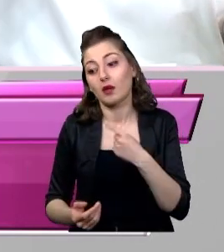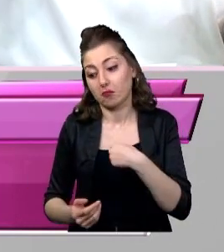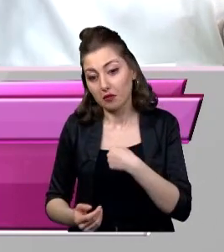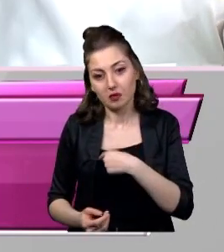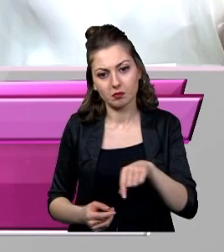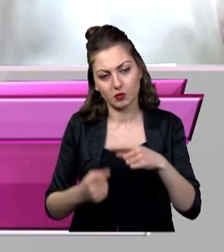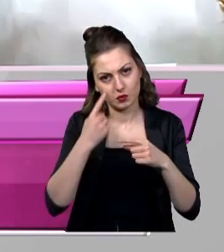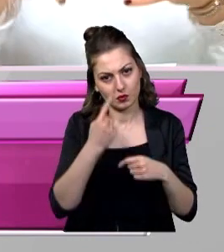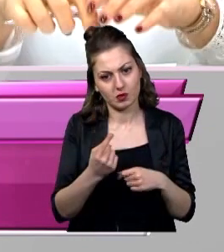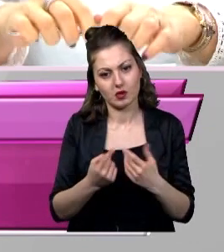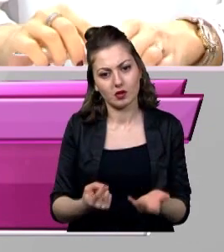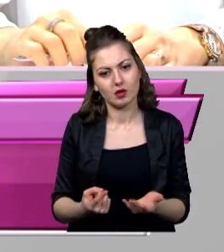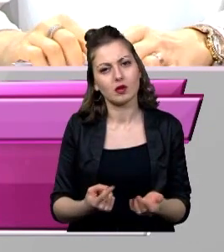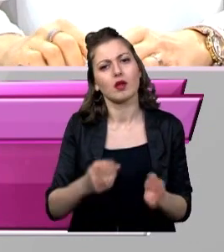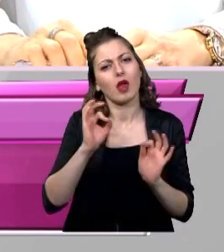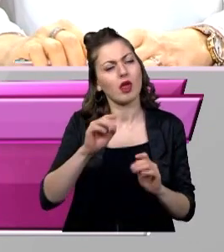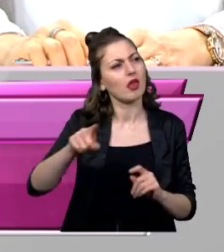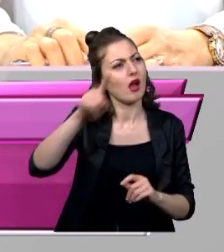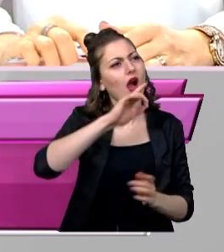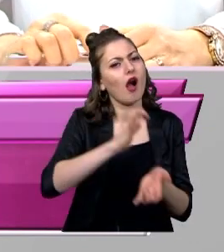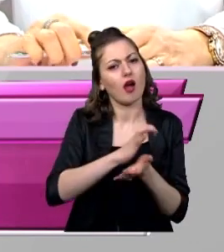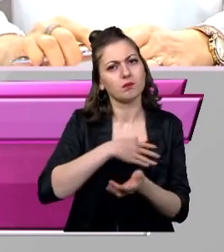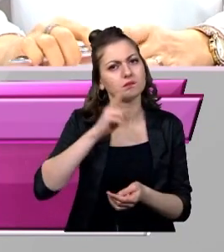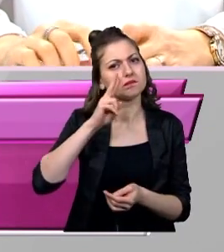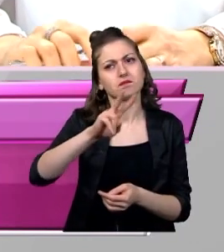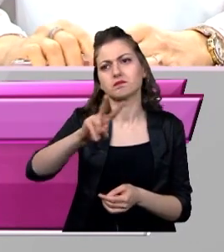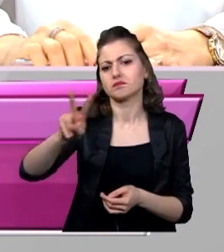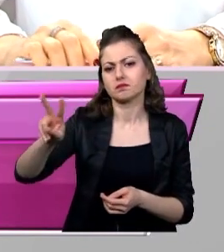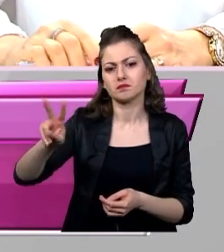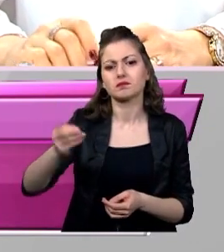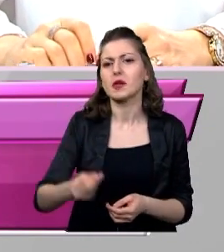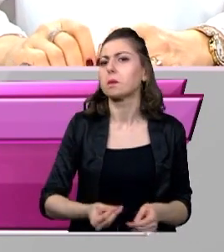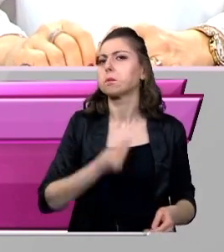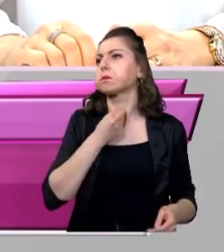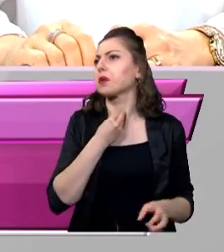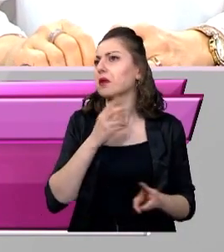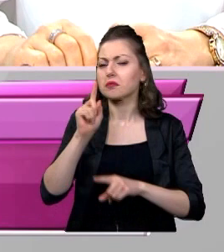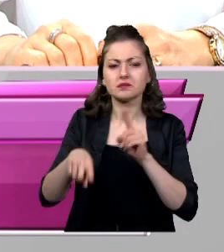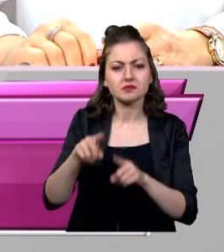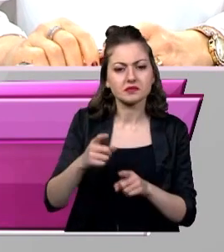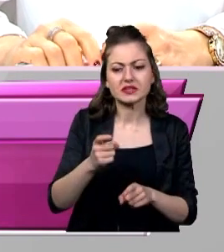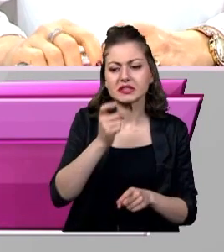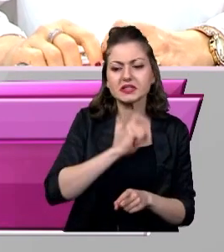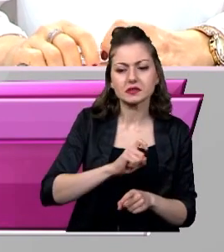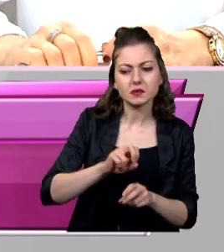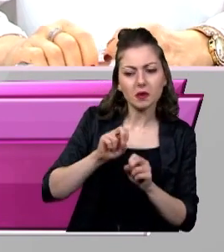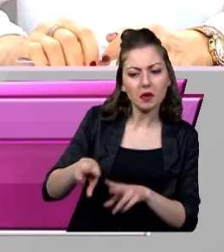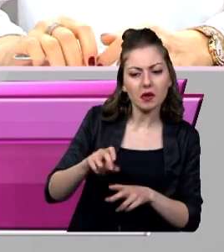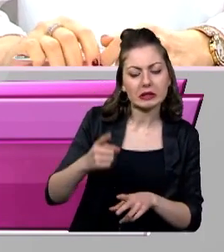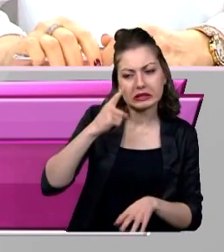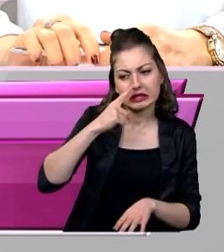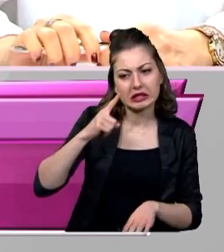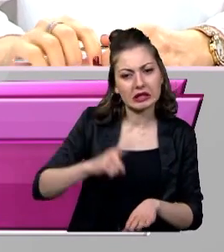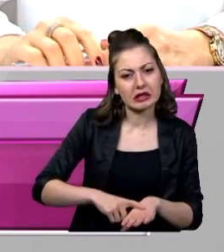şunu görüyorum Evet edin ailelerde böyle az önce söylediğim gibi bazı yanlış öğrenilmiş şeyler